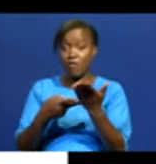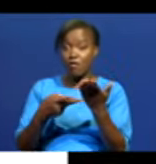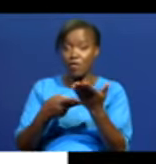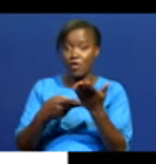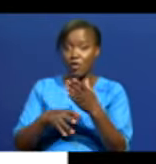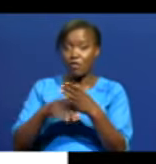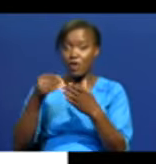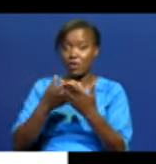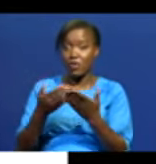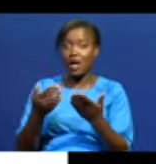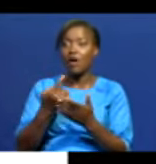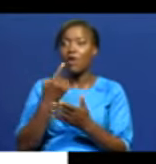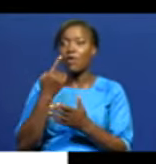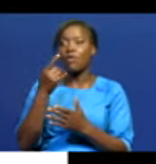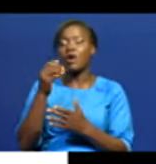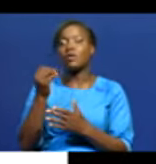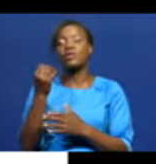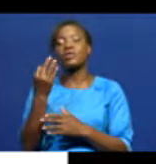tunapatikana ndani ya